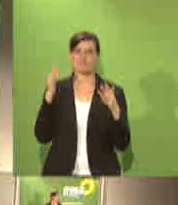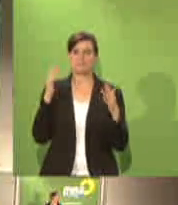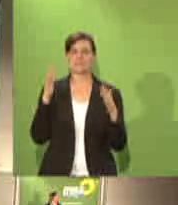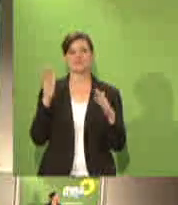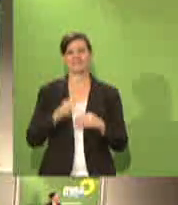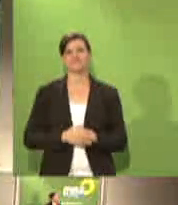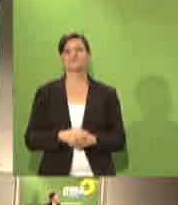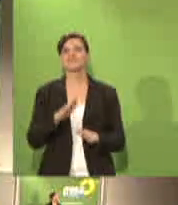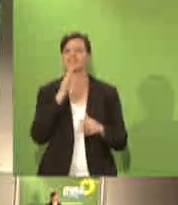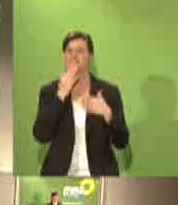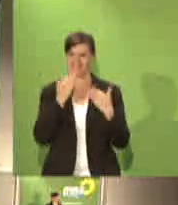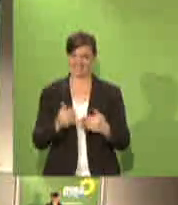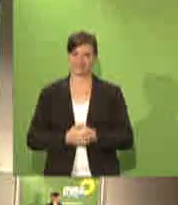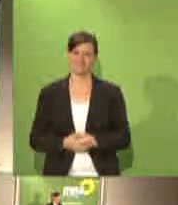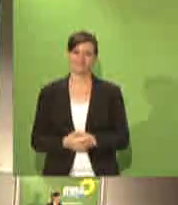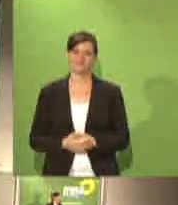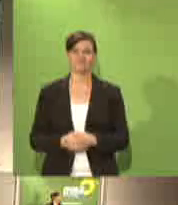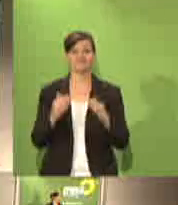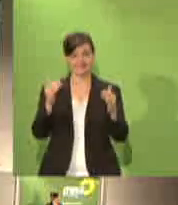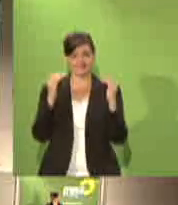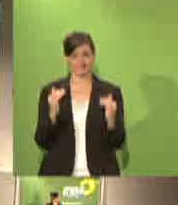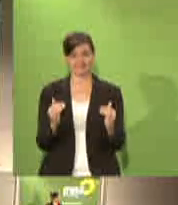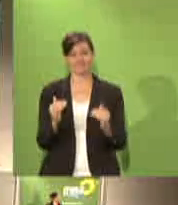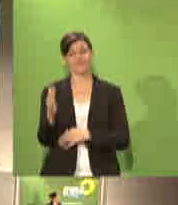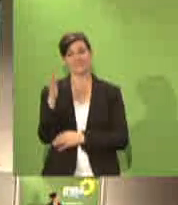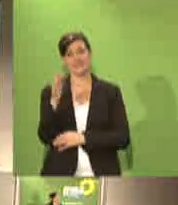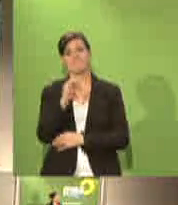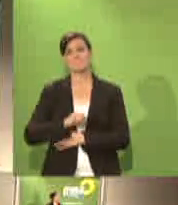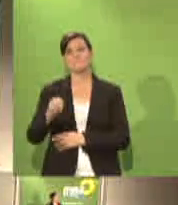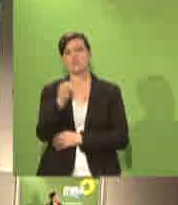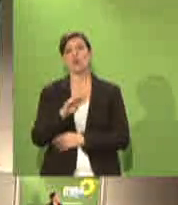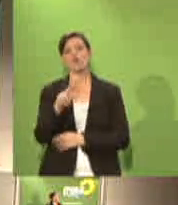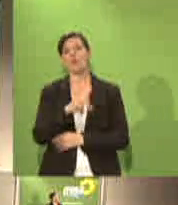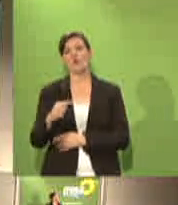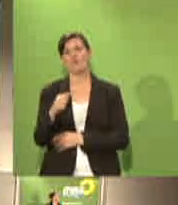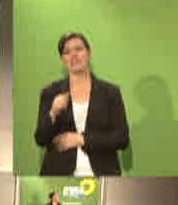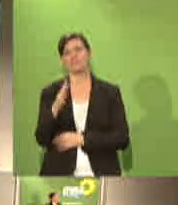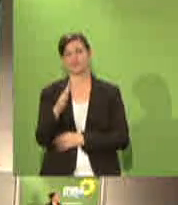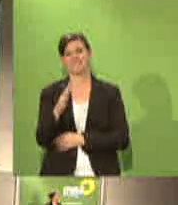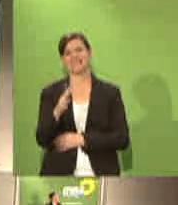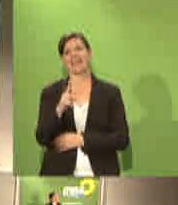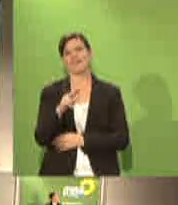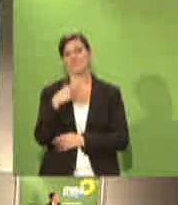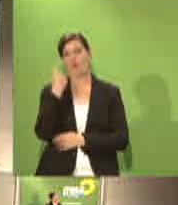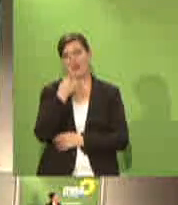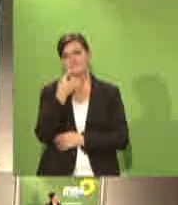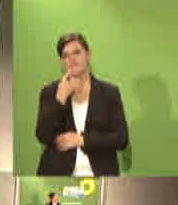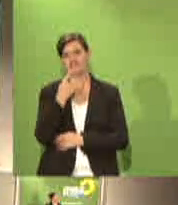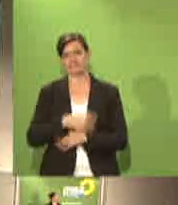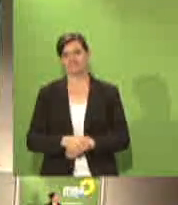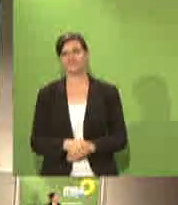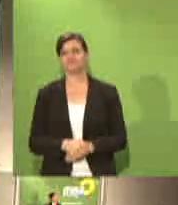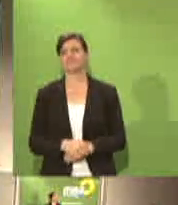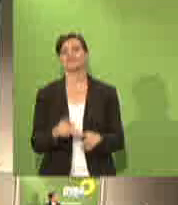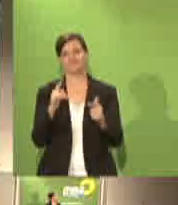Vielen Dank, Ehe. Als nächste Rednerin Manuela Grochowiak-Schmieding vom KV Lippe, dann Richard Janus vom